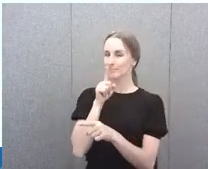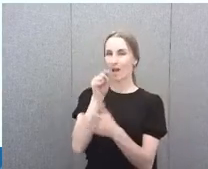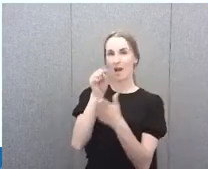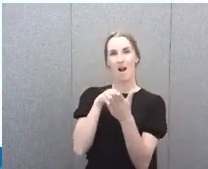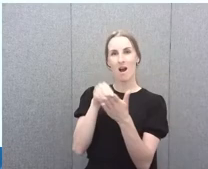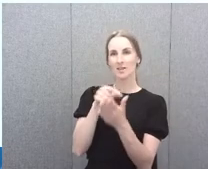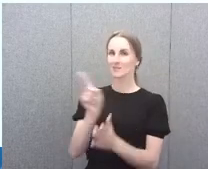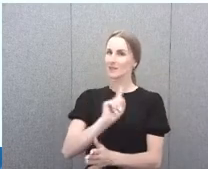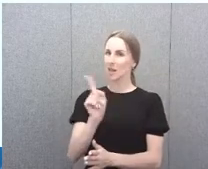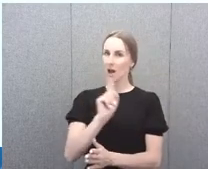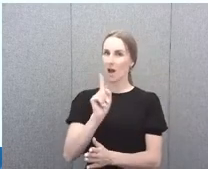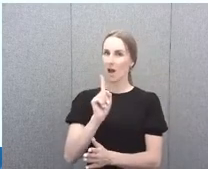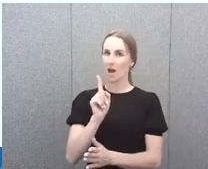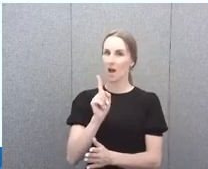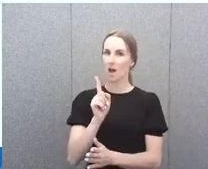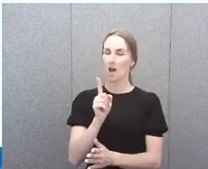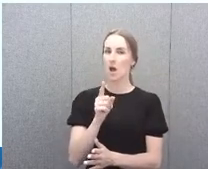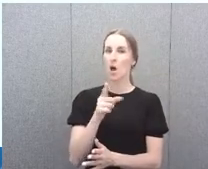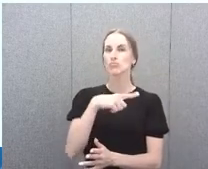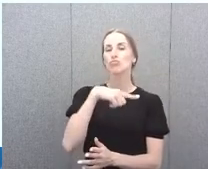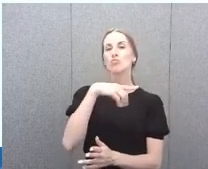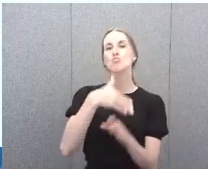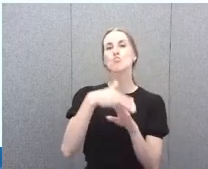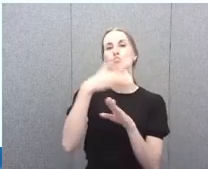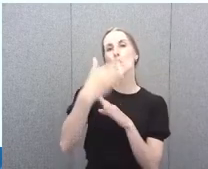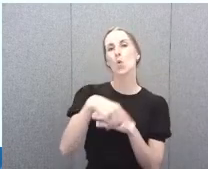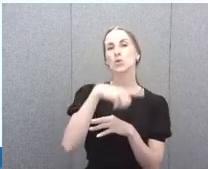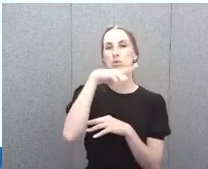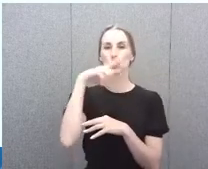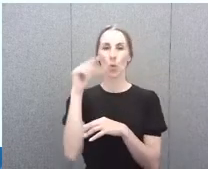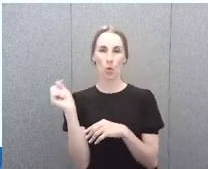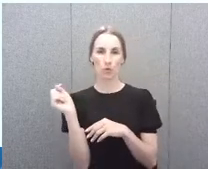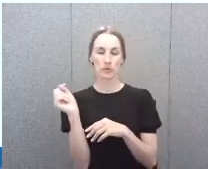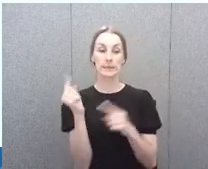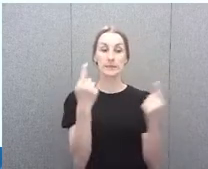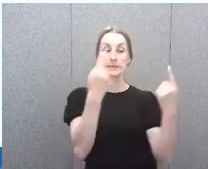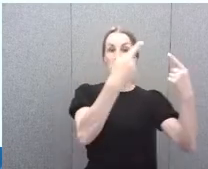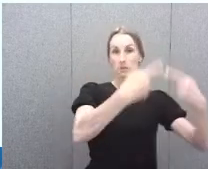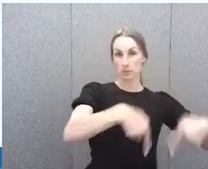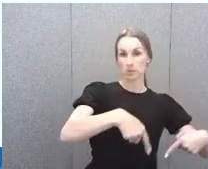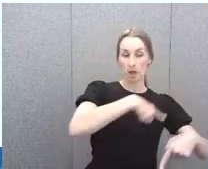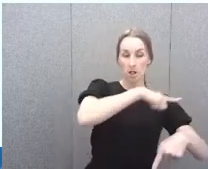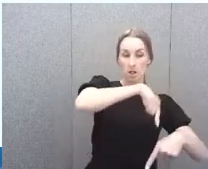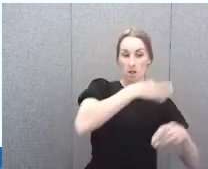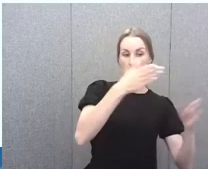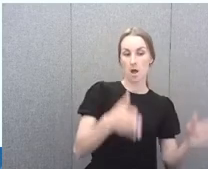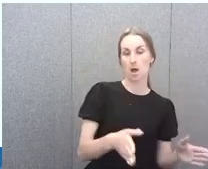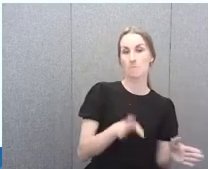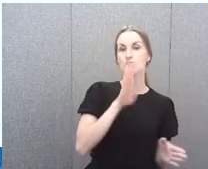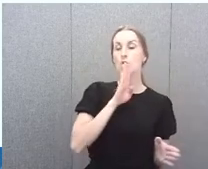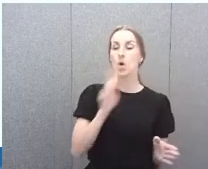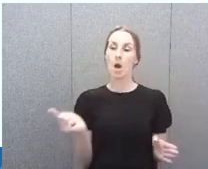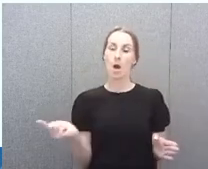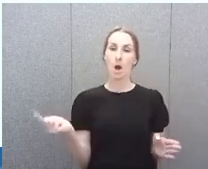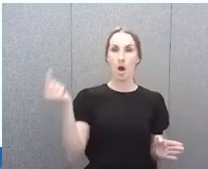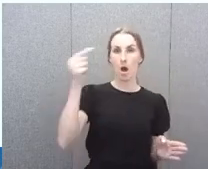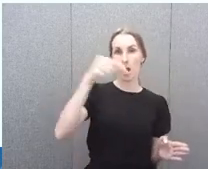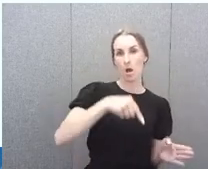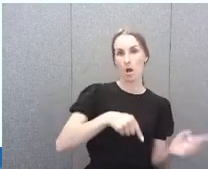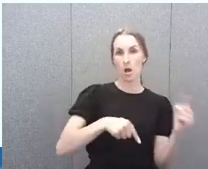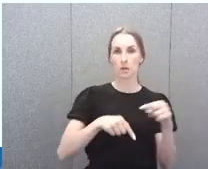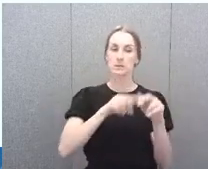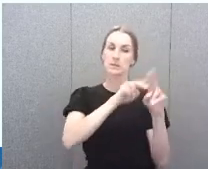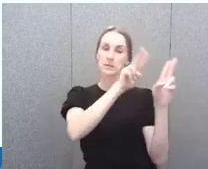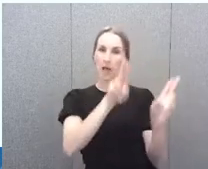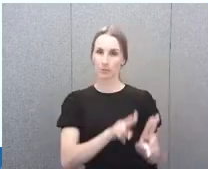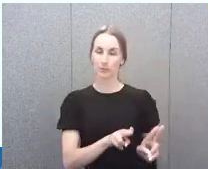этом процессе и не повторяли ошибок, которые уже замечаются во многих постсоветских странах, что во время кризиса женщины